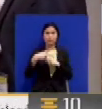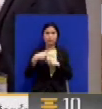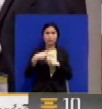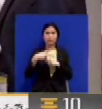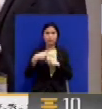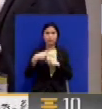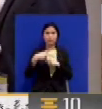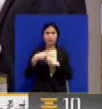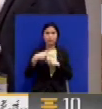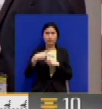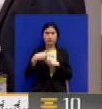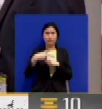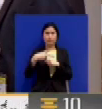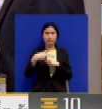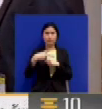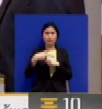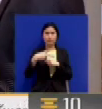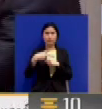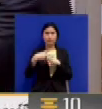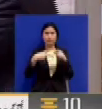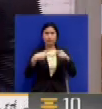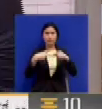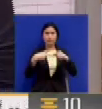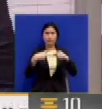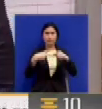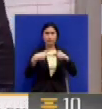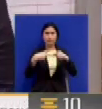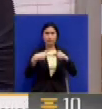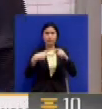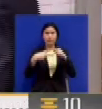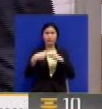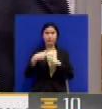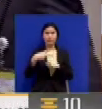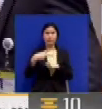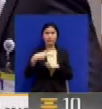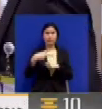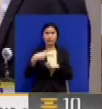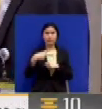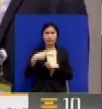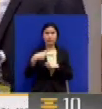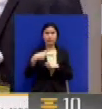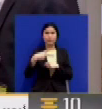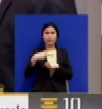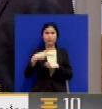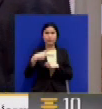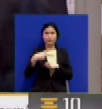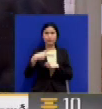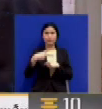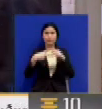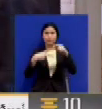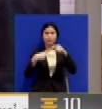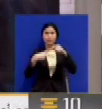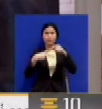ไรเลยนะเขาให้ประธานสภาด้วยนายกเขาก็ไม่เอา ใช่ เขาก็แสดงว่าขั้วที่3เนี่ยได้สุดคือได้เป็นถึงนาย